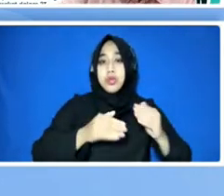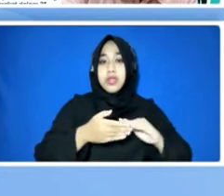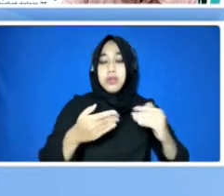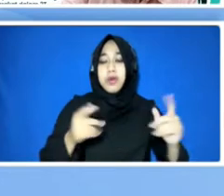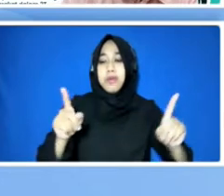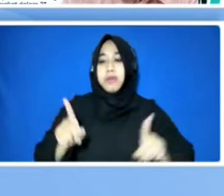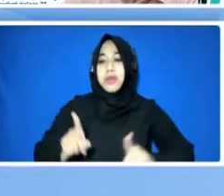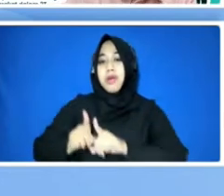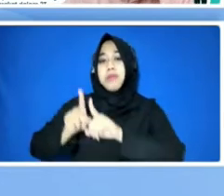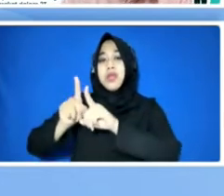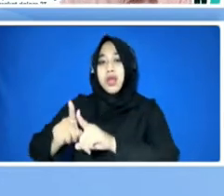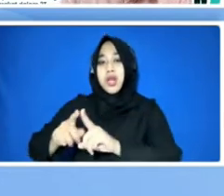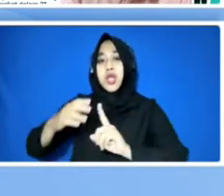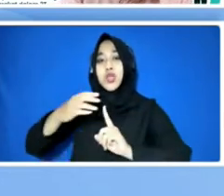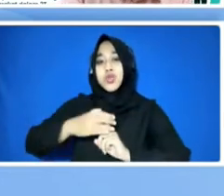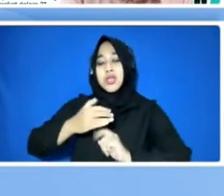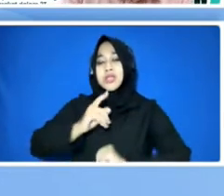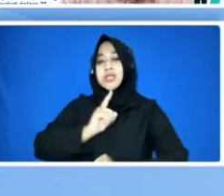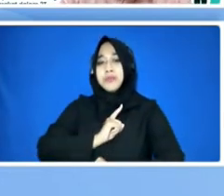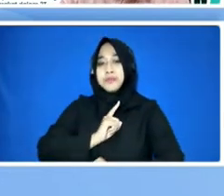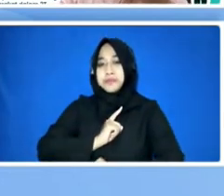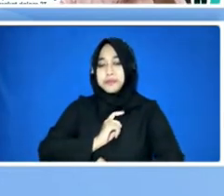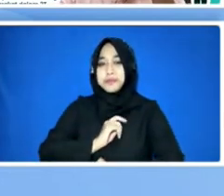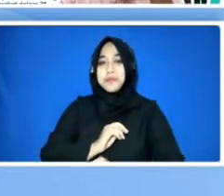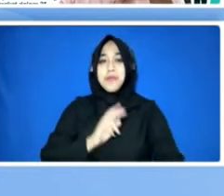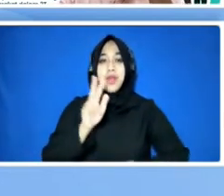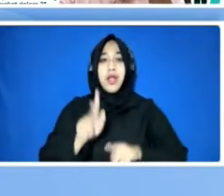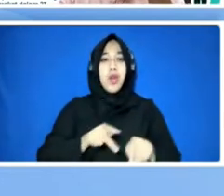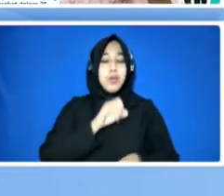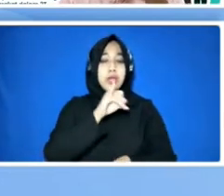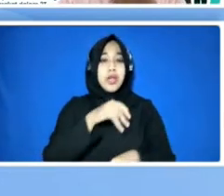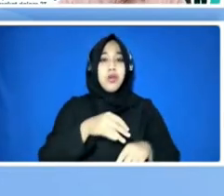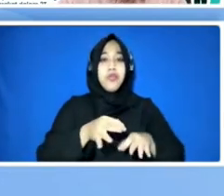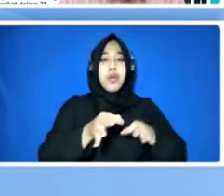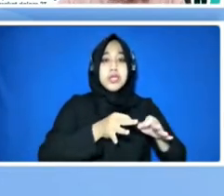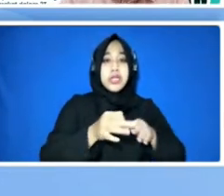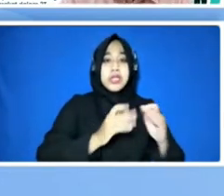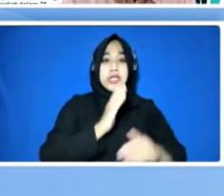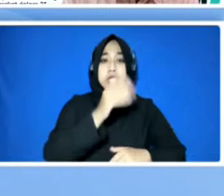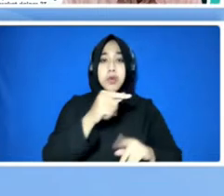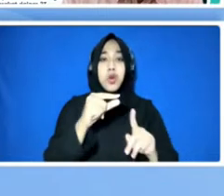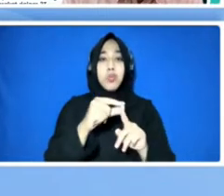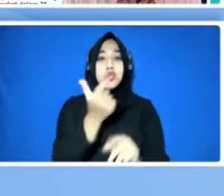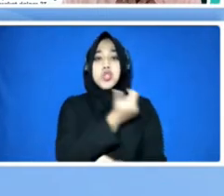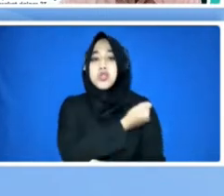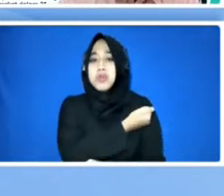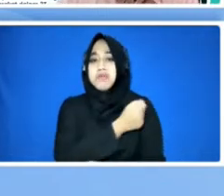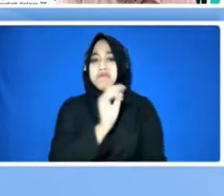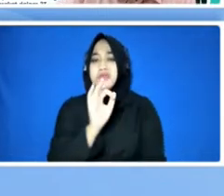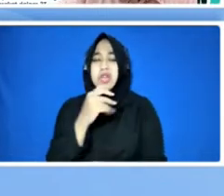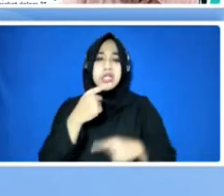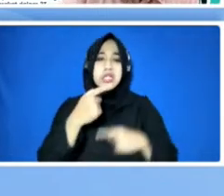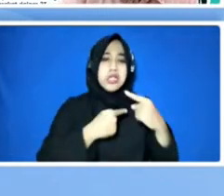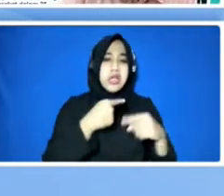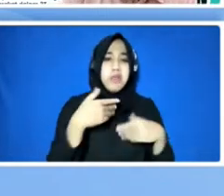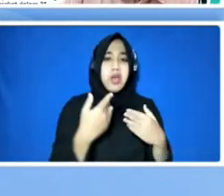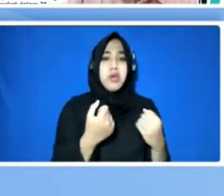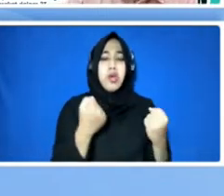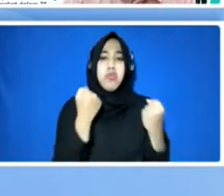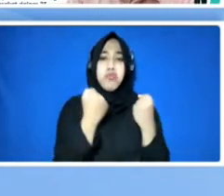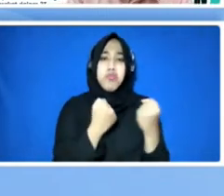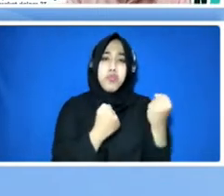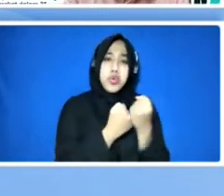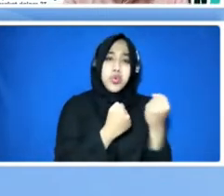isolasi mandiri. Jadi kalau kita bicara konteks infrastruktur terdepan, ya puskesmas. Nggak ada cerita bagaimana mengempowering puskesmas